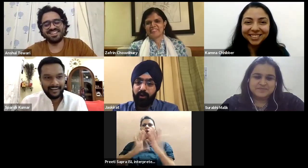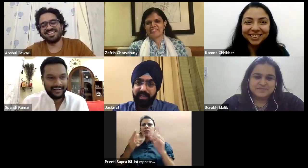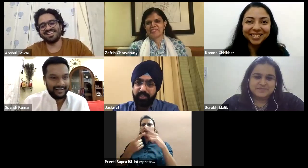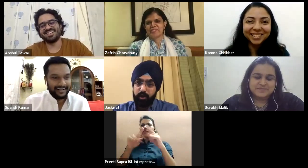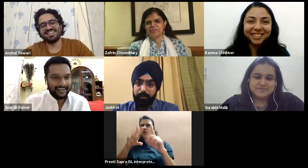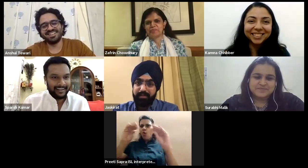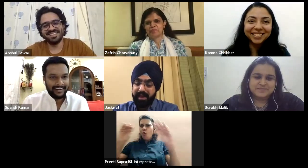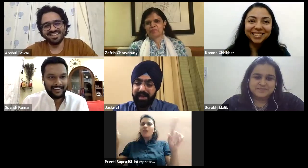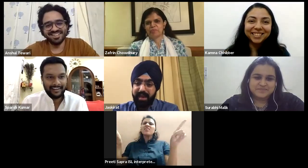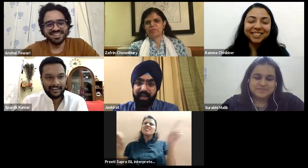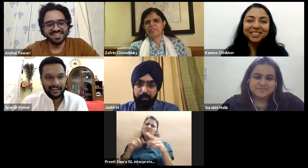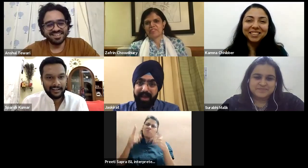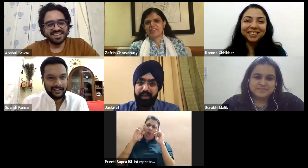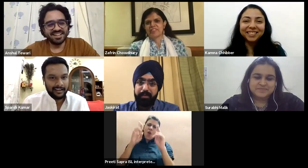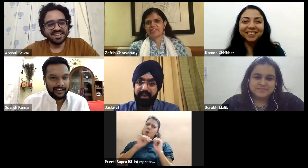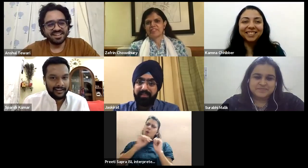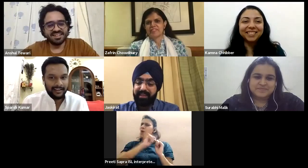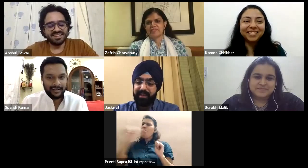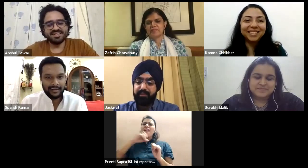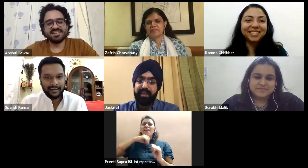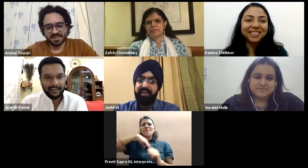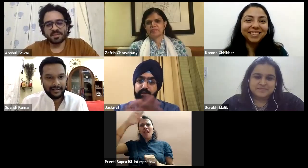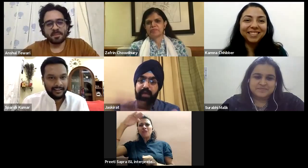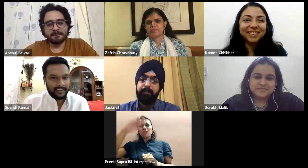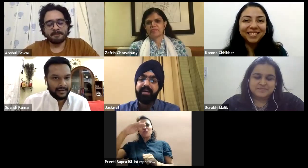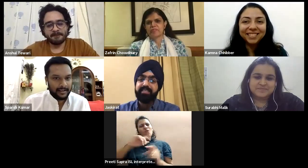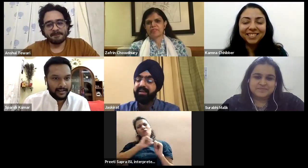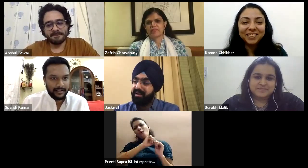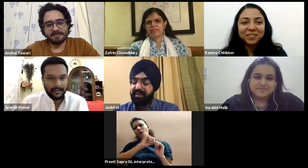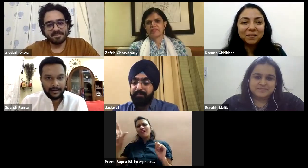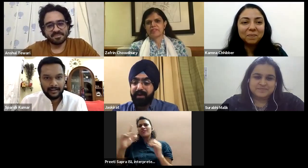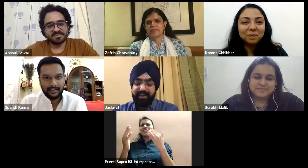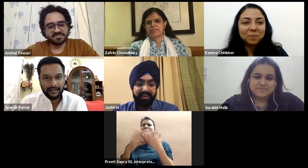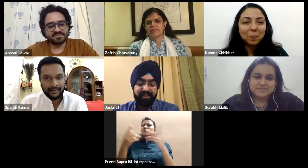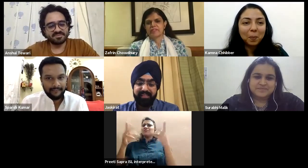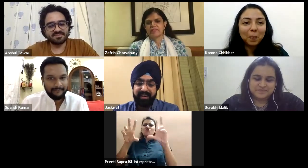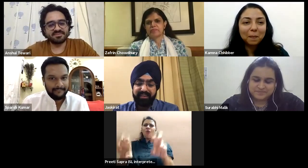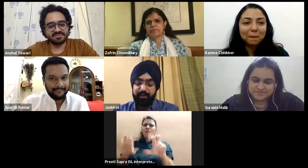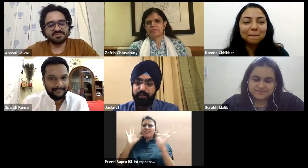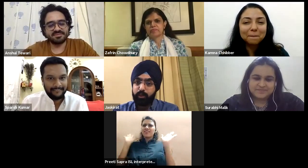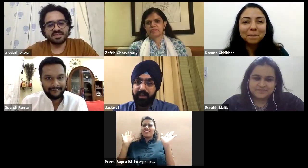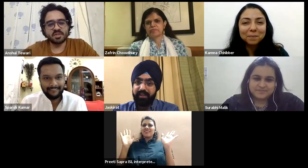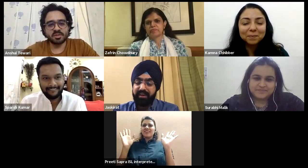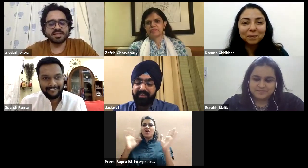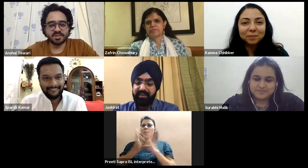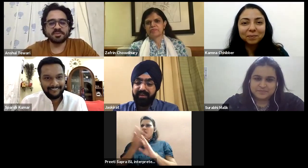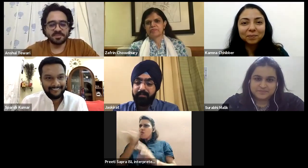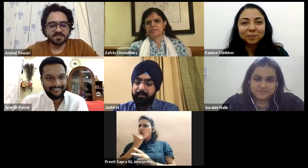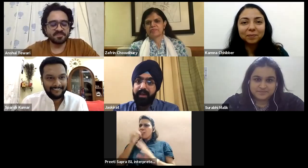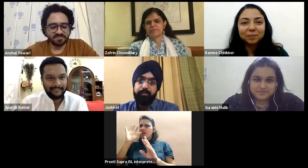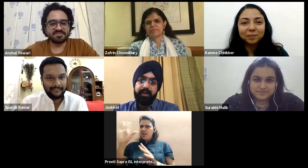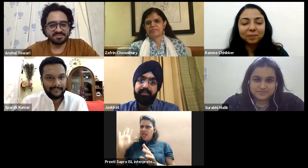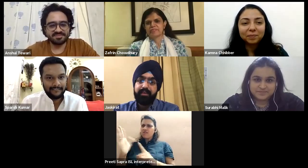frankly, it's the people of all age groups. In my experience, I think it's very easy to typecast कि बड़े ऐसे करते हैं, छोटे ऐसे करते